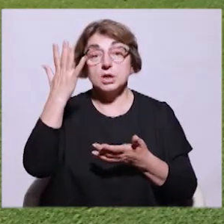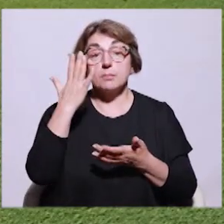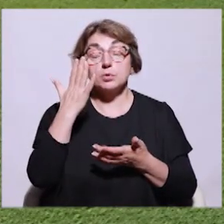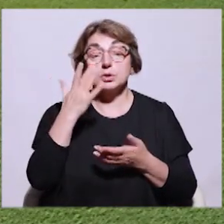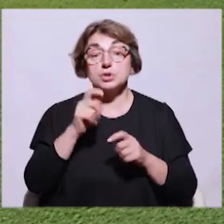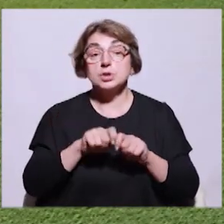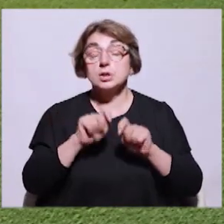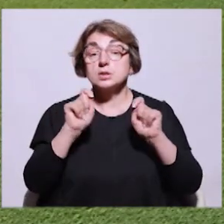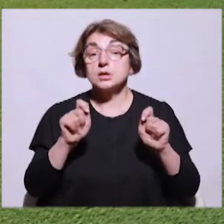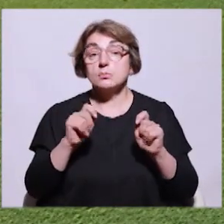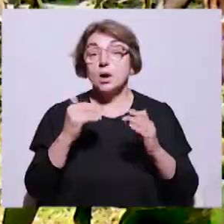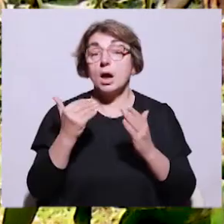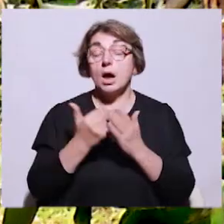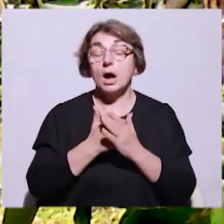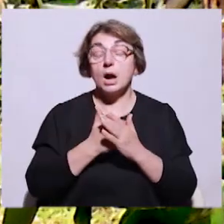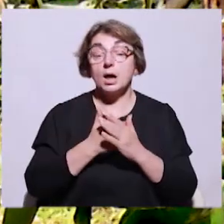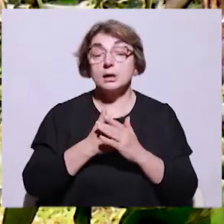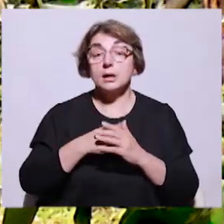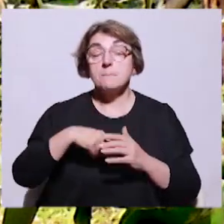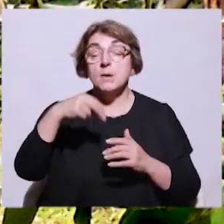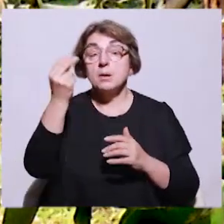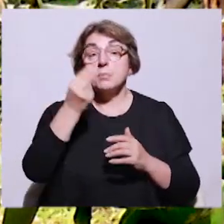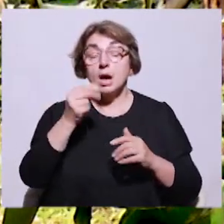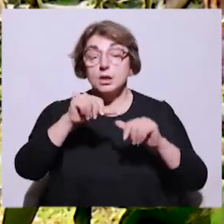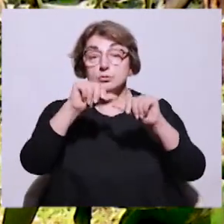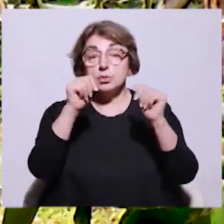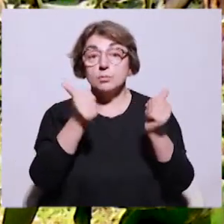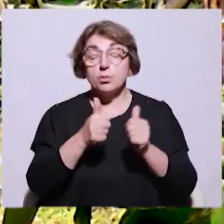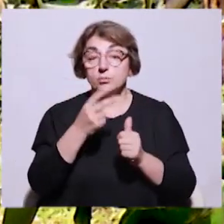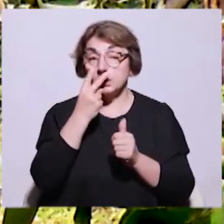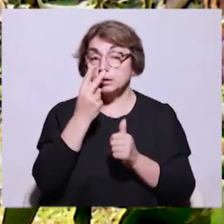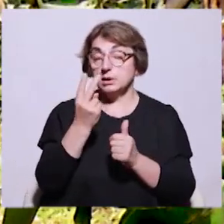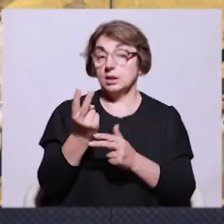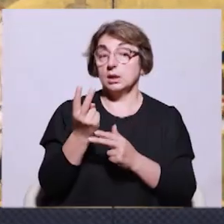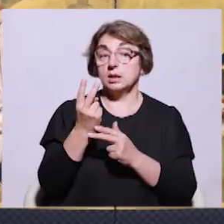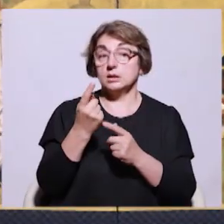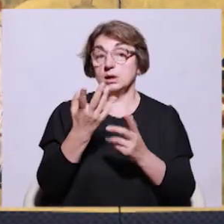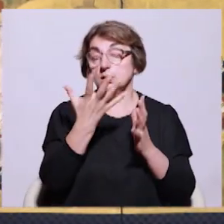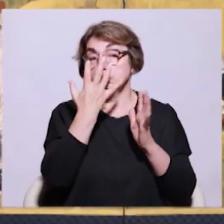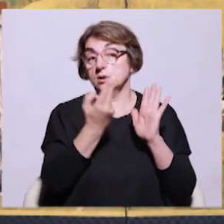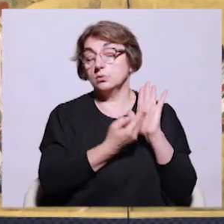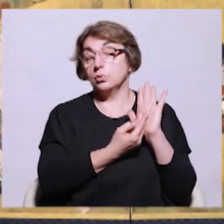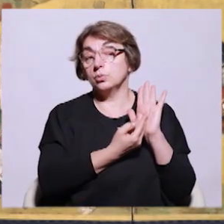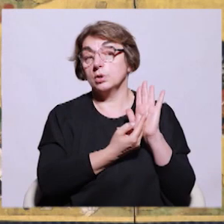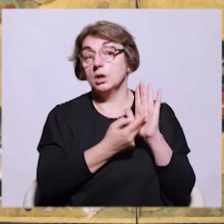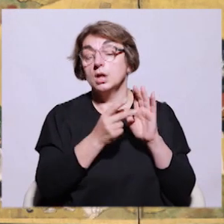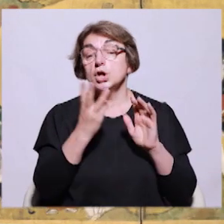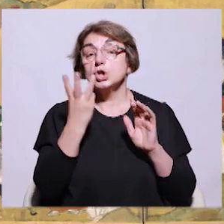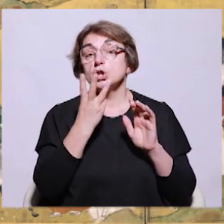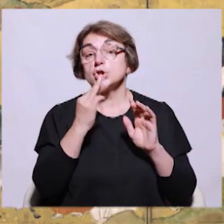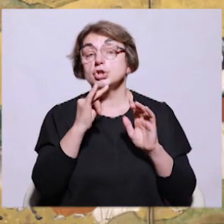იაპონიაში იშვა ახალი მხატვრული ფორმა, რომელსაც ახლა თქვენ აი ამ ნახატზე უყურებთ. ეს არის